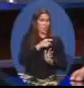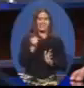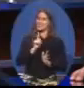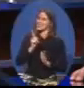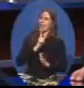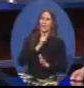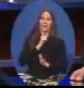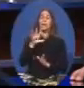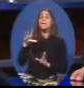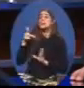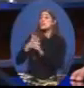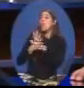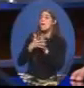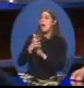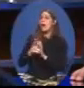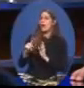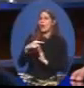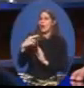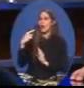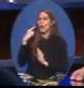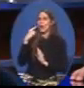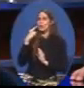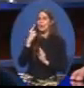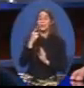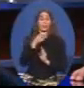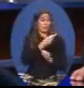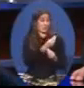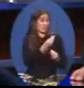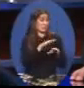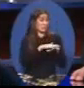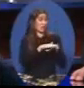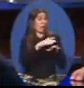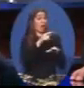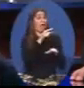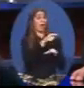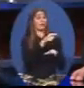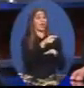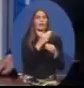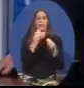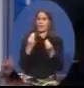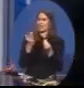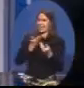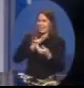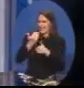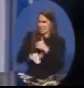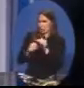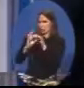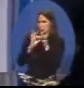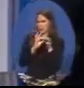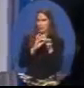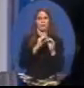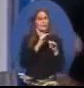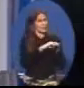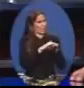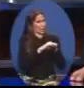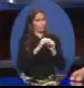לא מספיק. מה שהוא אמר, אנחנו לא שמענו ממנו חזרה. תשמע, גם אתם, תסלח לי, אתה יצאת הרגע. תן להשלים את המשפט.